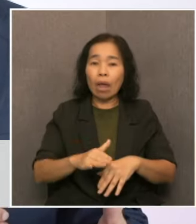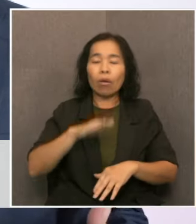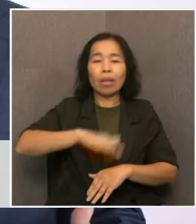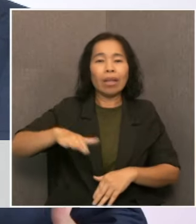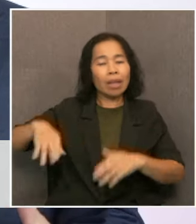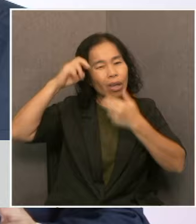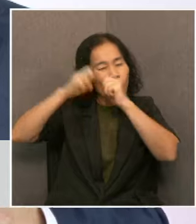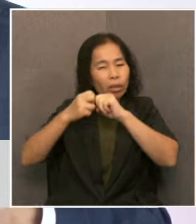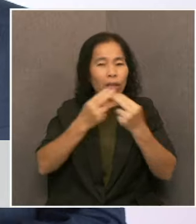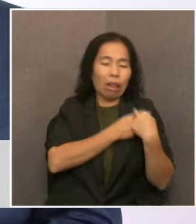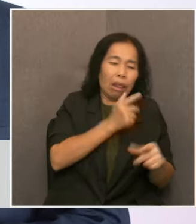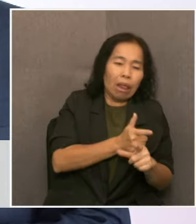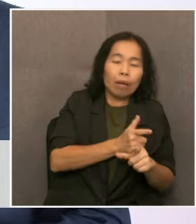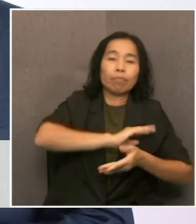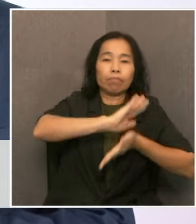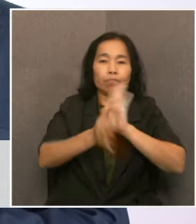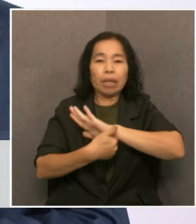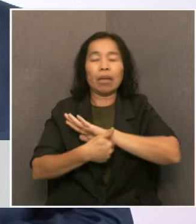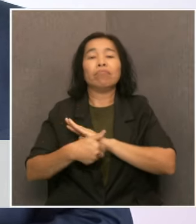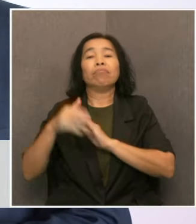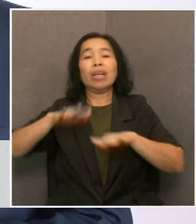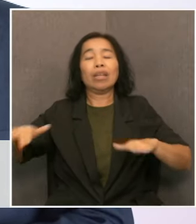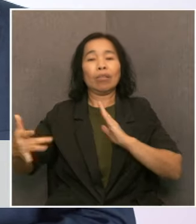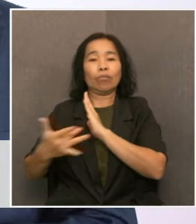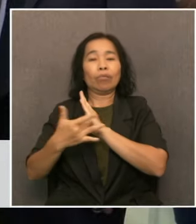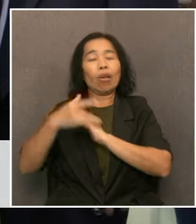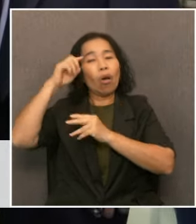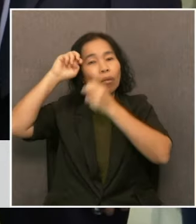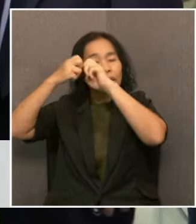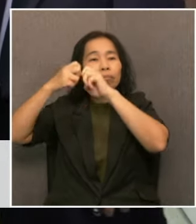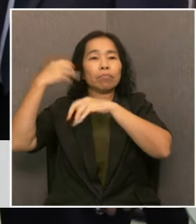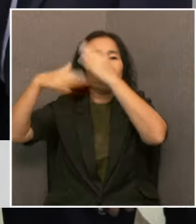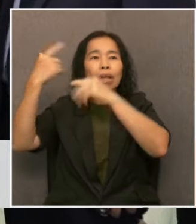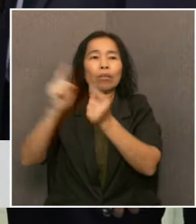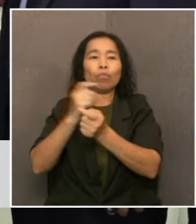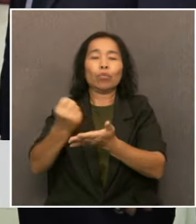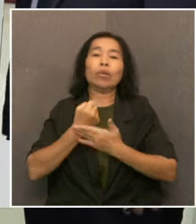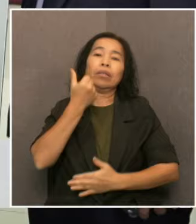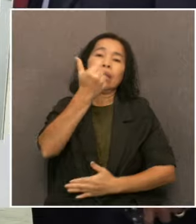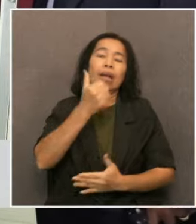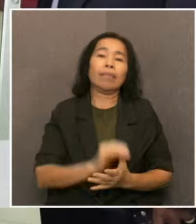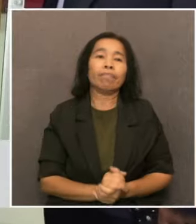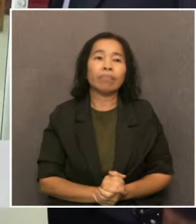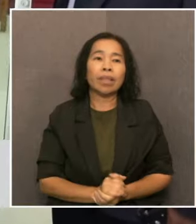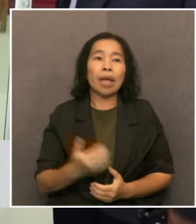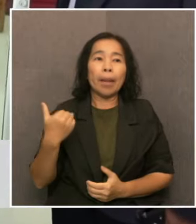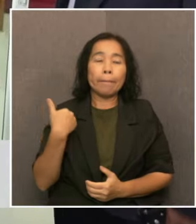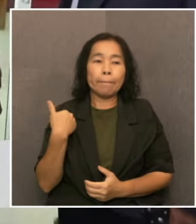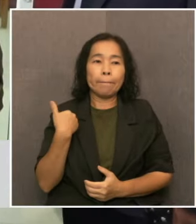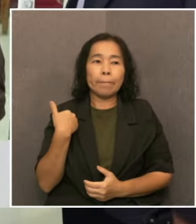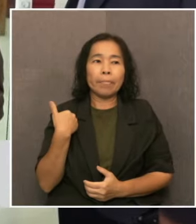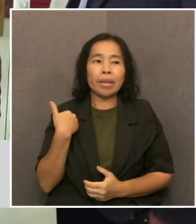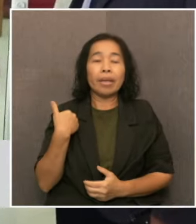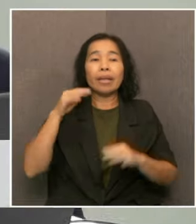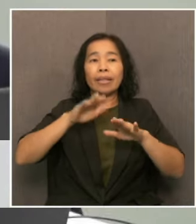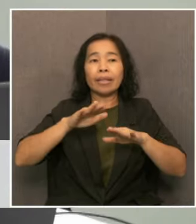สตกเป็พาละมาเป็นอออทิสกทมพลัง แล้วก็สามารถภัฒนาสัคมได้ภายในงานมีหมอหน่งสรรรณ นัร